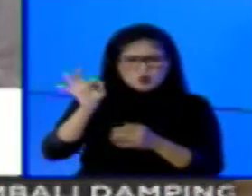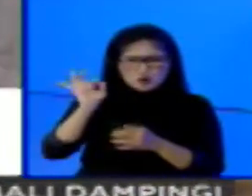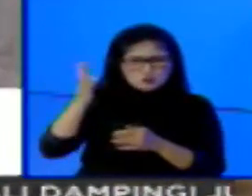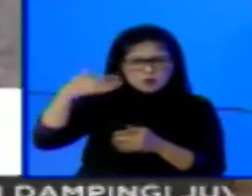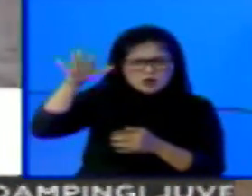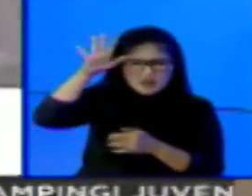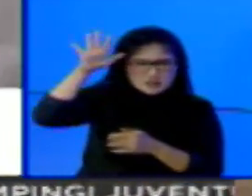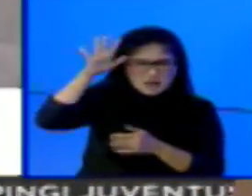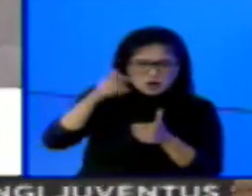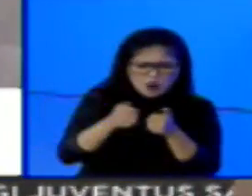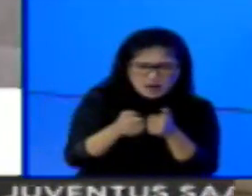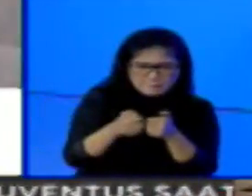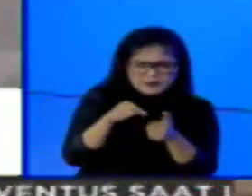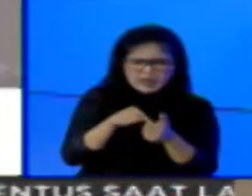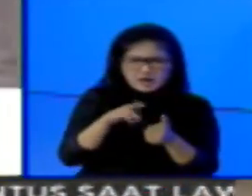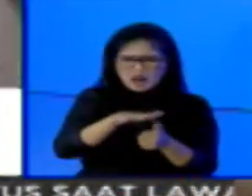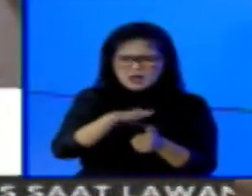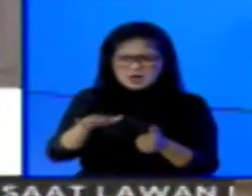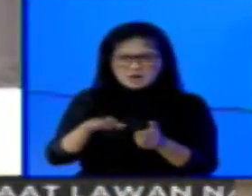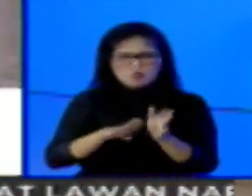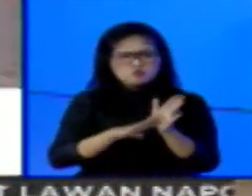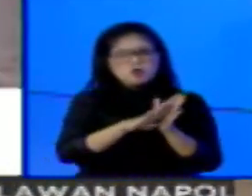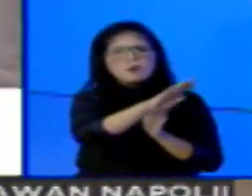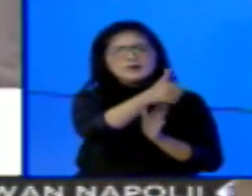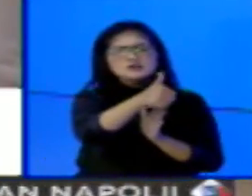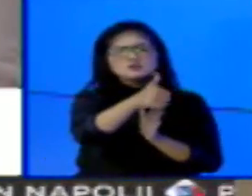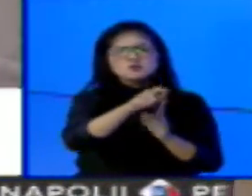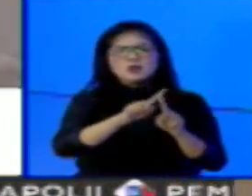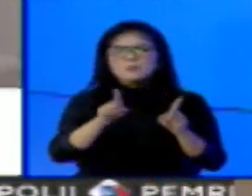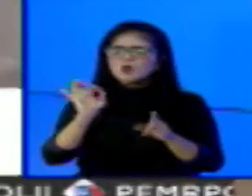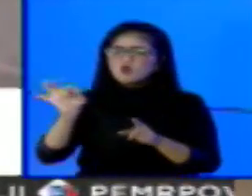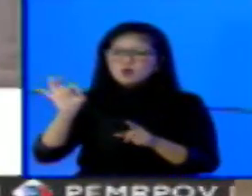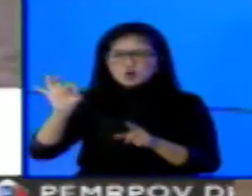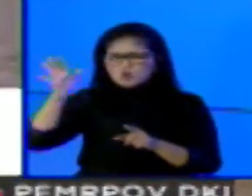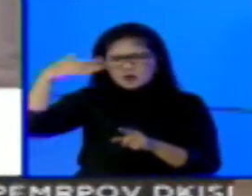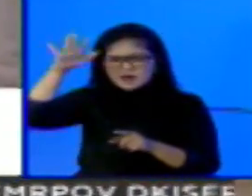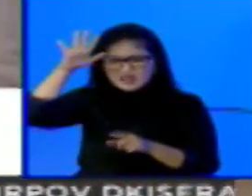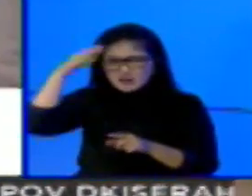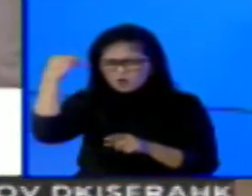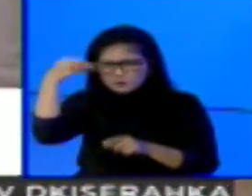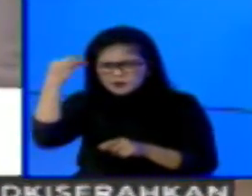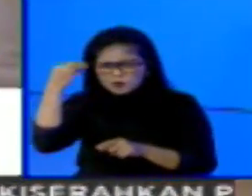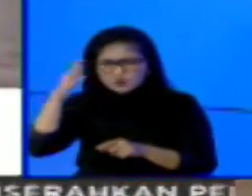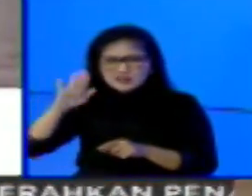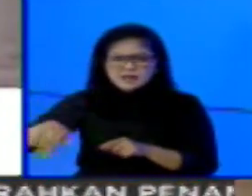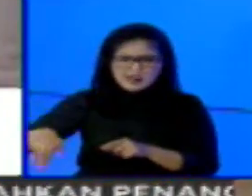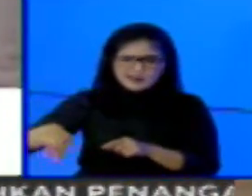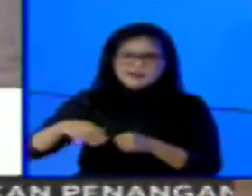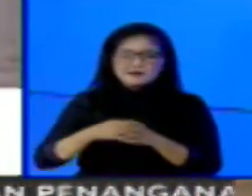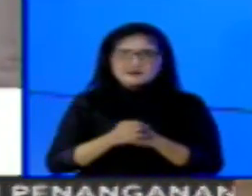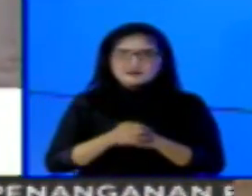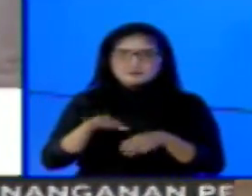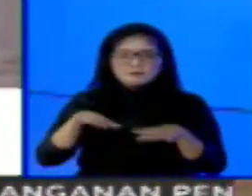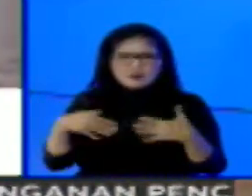smartphone, ya anak sudah melejit jauh, tapi orang tua masih bingung pakai smartphone gimana gitu. Apalagi di